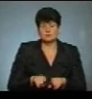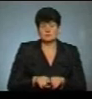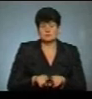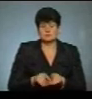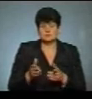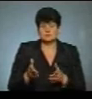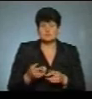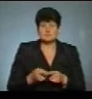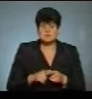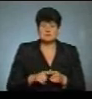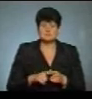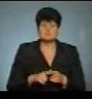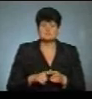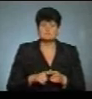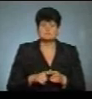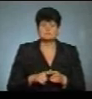цей чинник